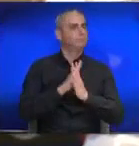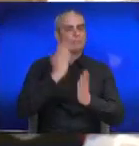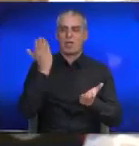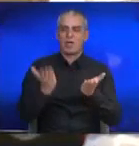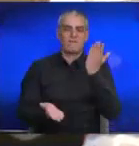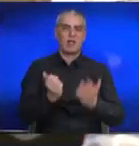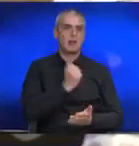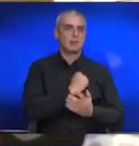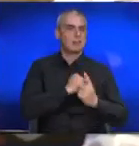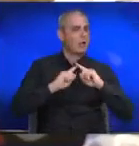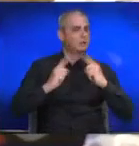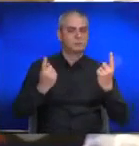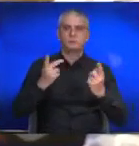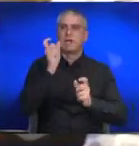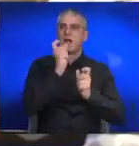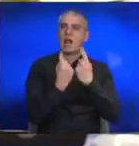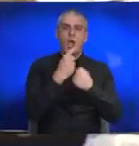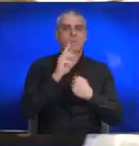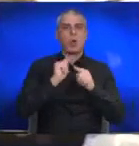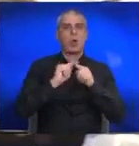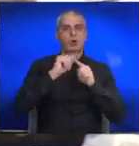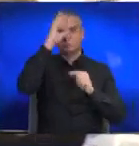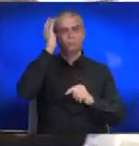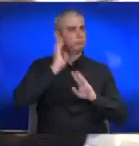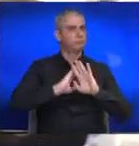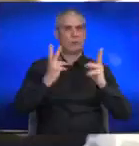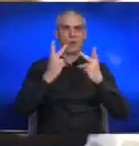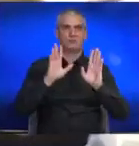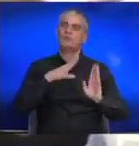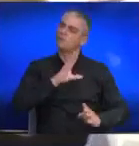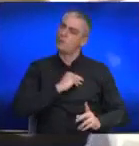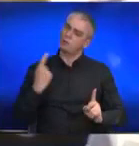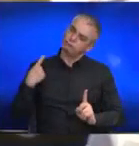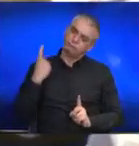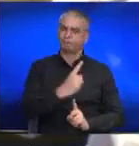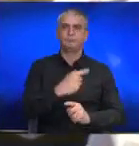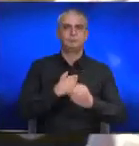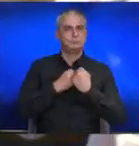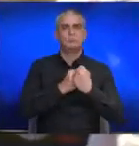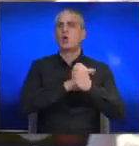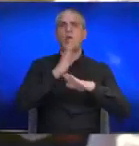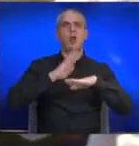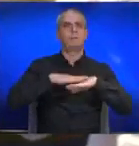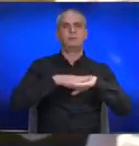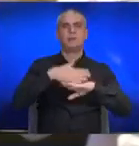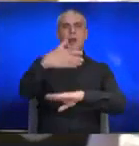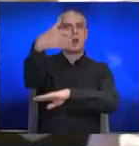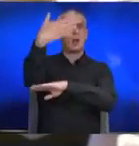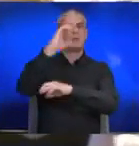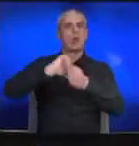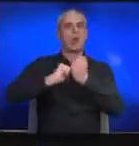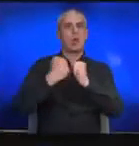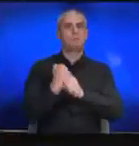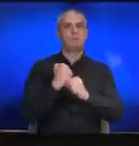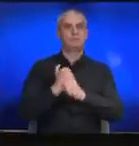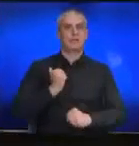בין דת, לאום או מגדר, והנכונות להתייצב לכל משימה, לאומית ומבצעית